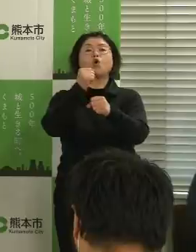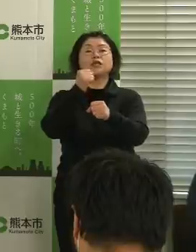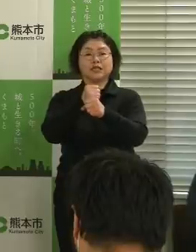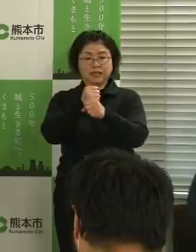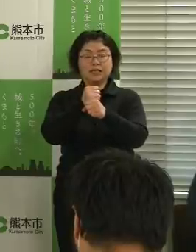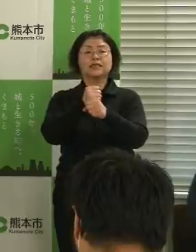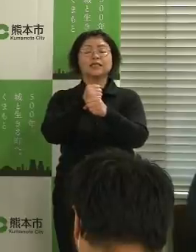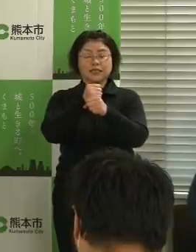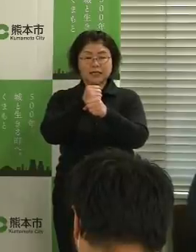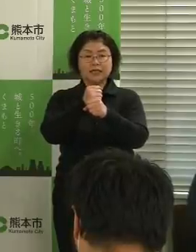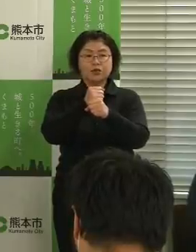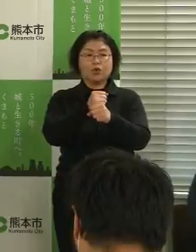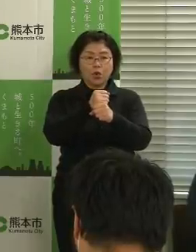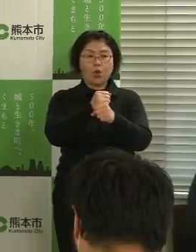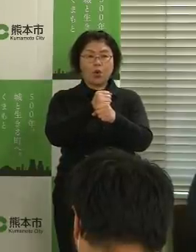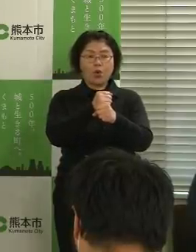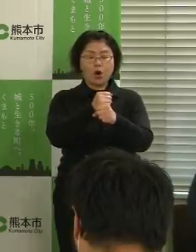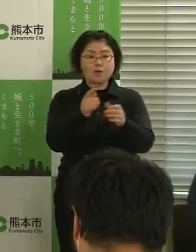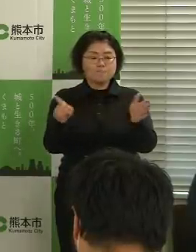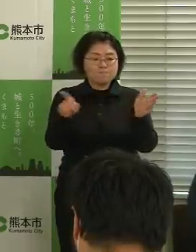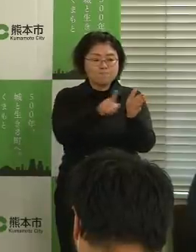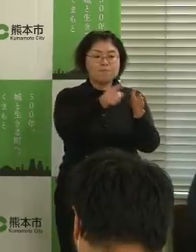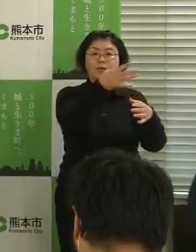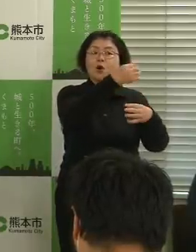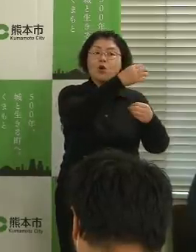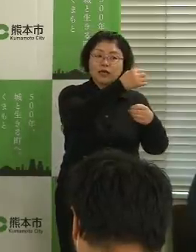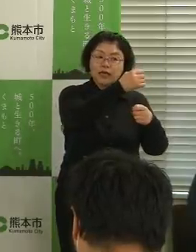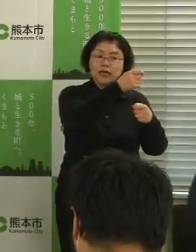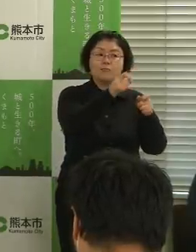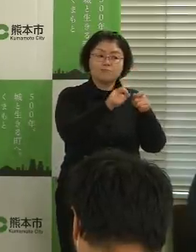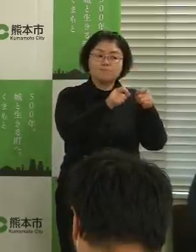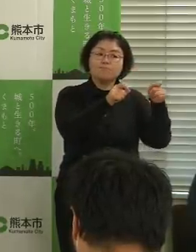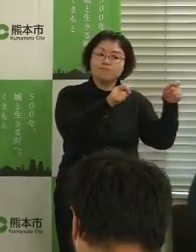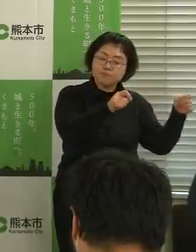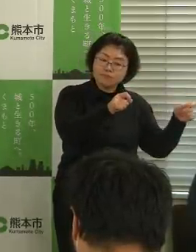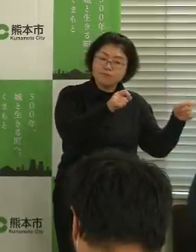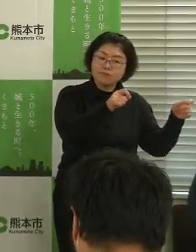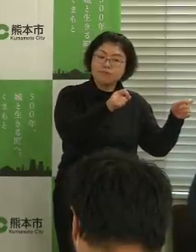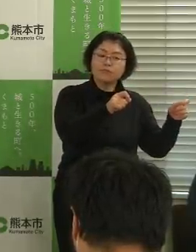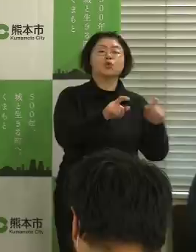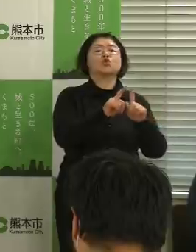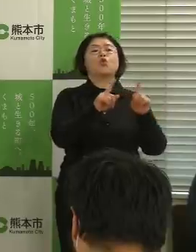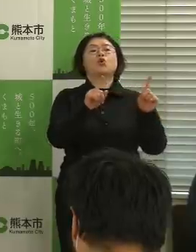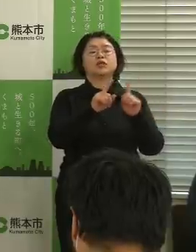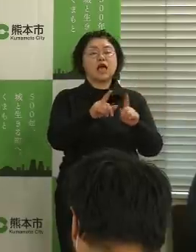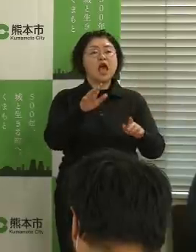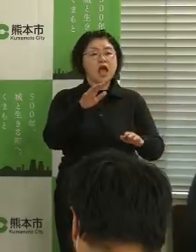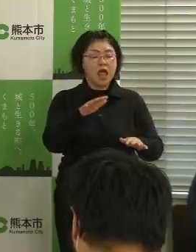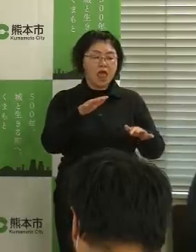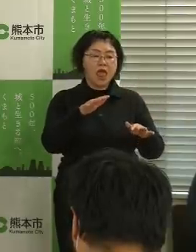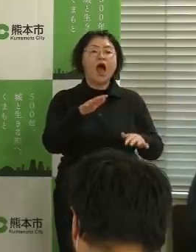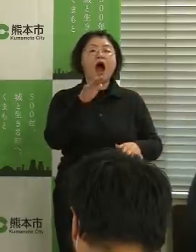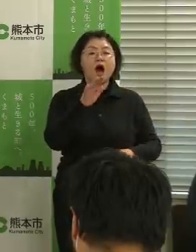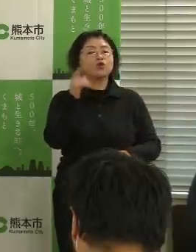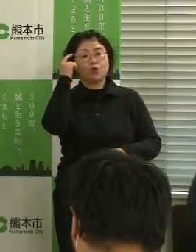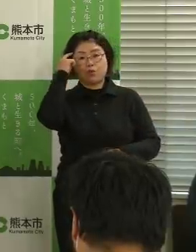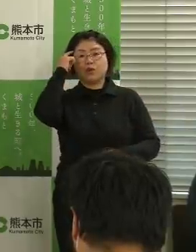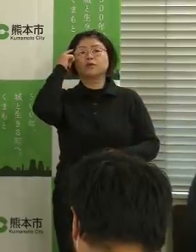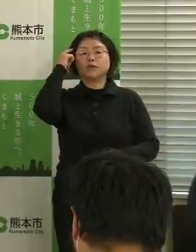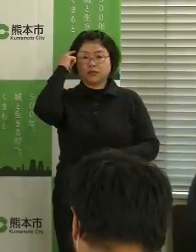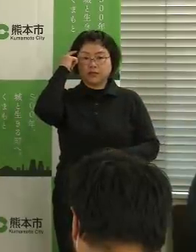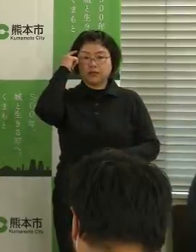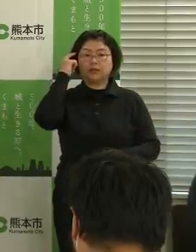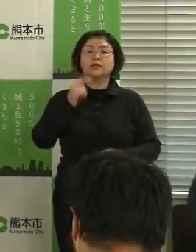に影響するのではないかという話でございますけれども、当然それは影響するというふうに思います